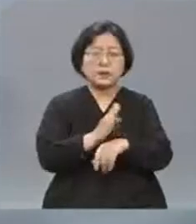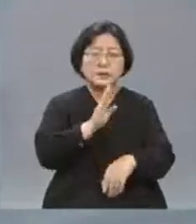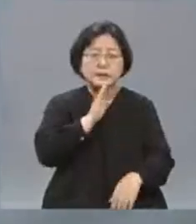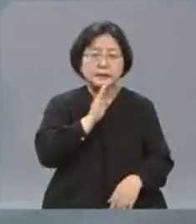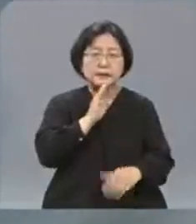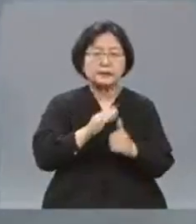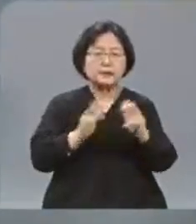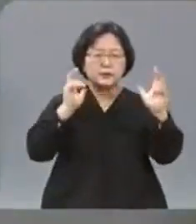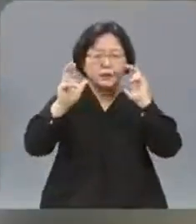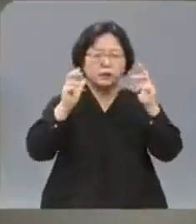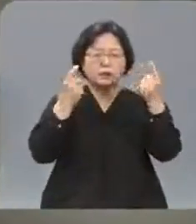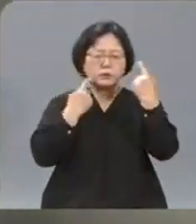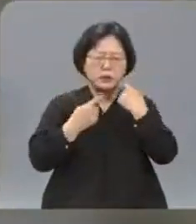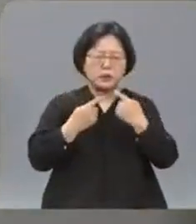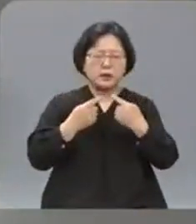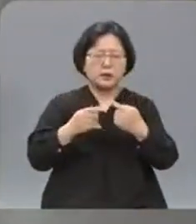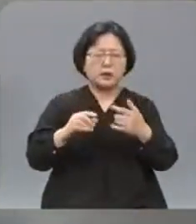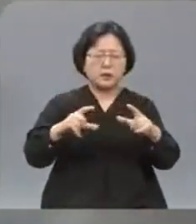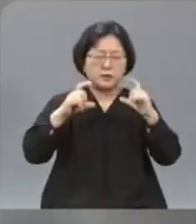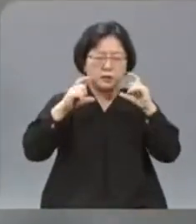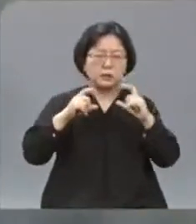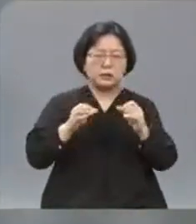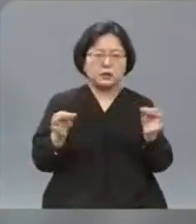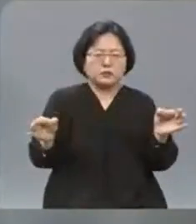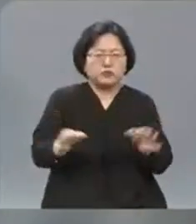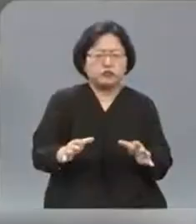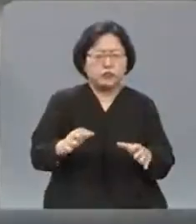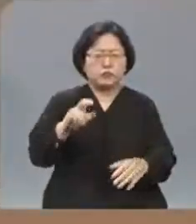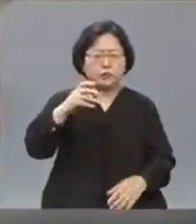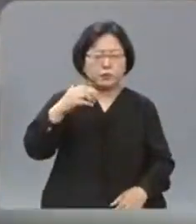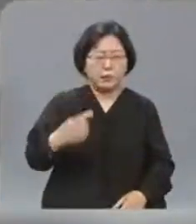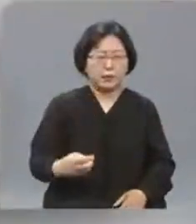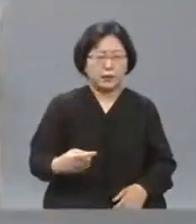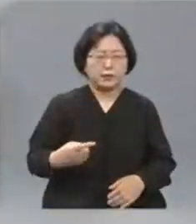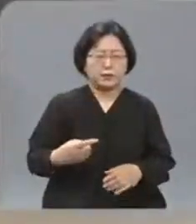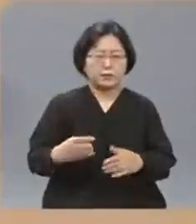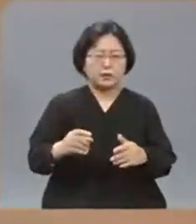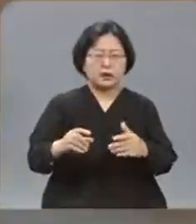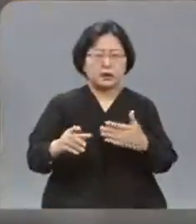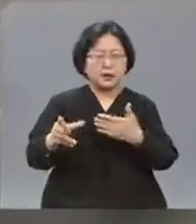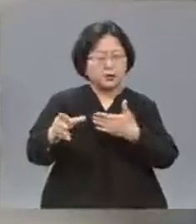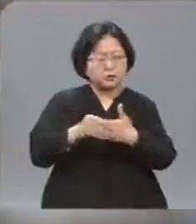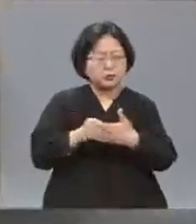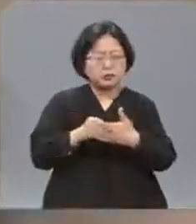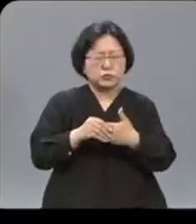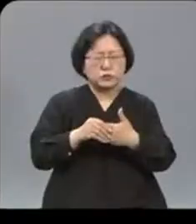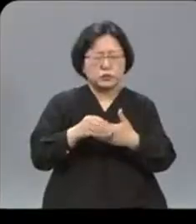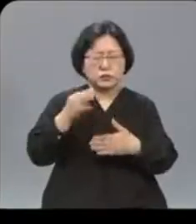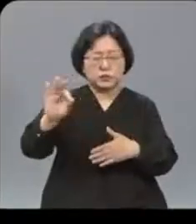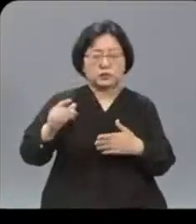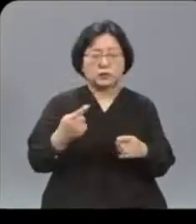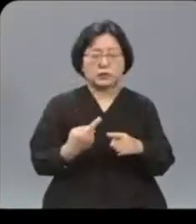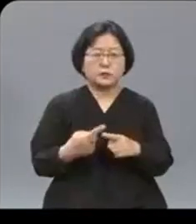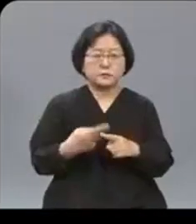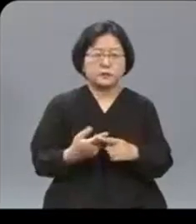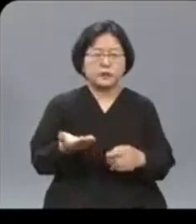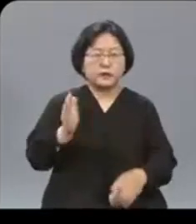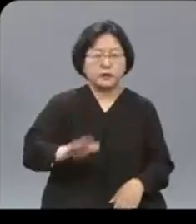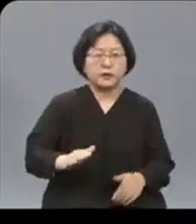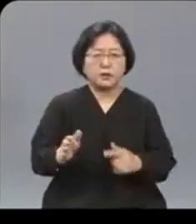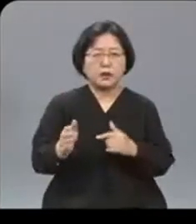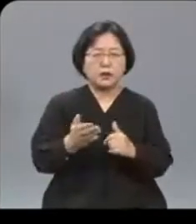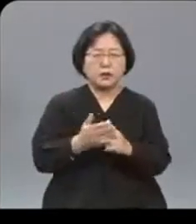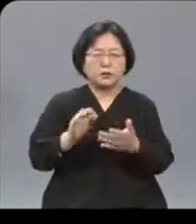실제 산재 승인을 받은 노동자도 단기간에 고농도 포름알데히드의 노출됐음을 인정받았습니다 그런데도